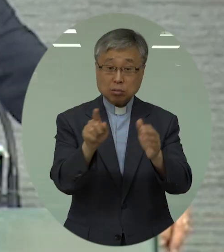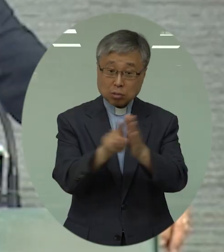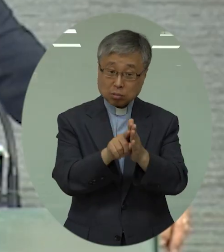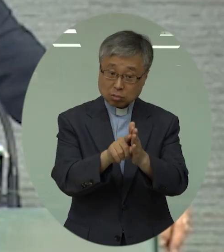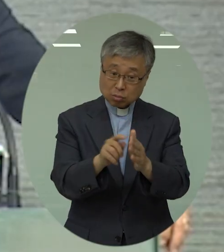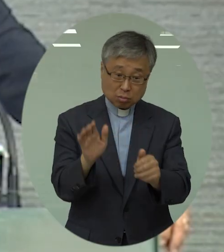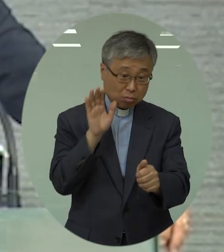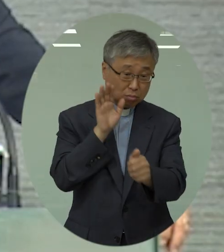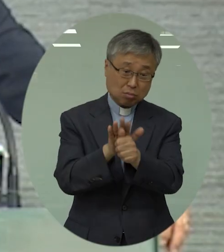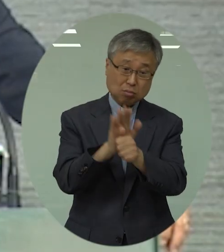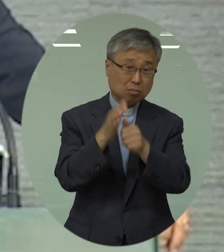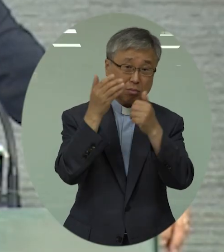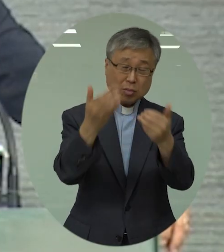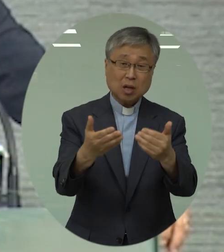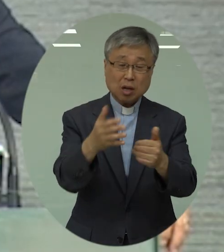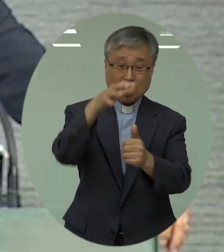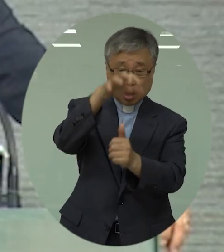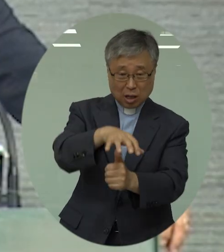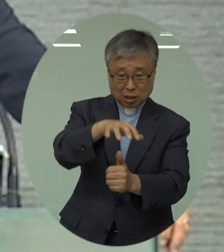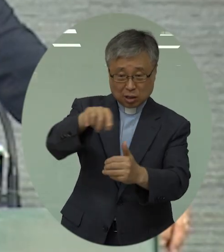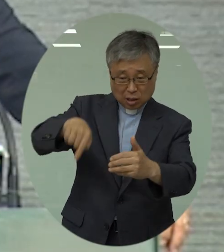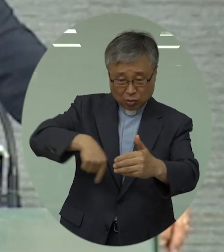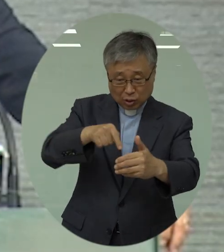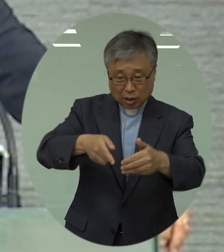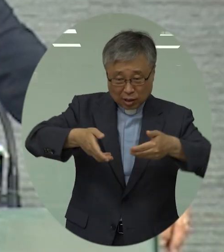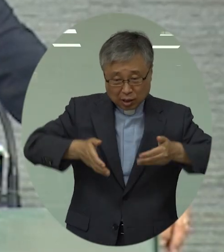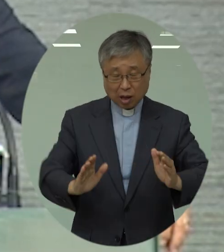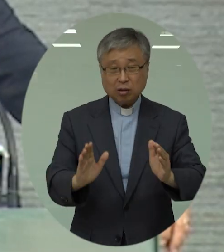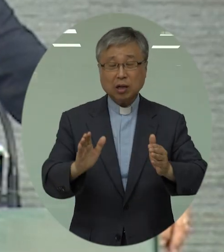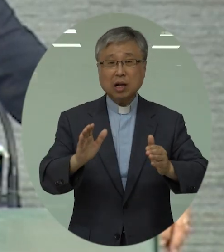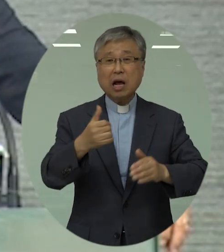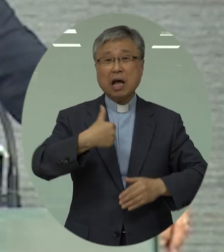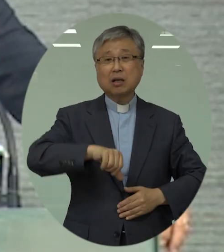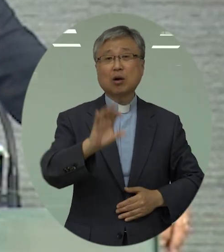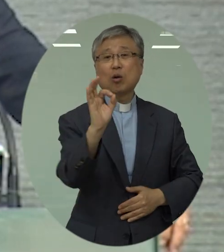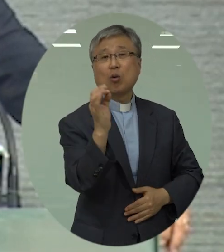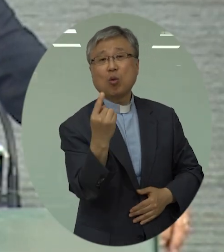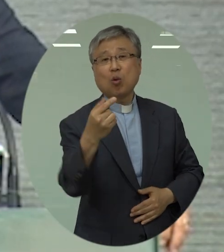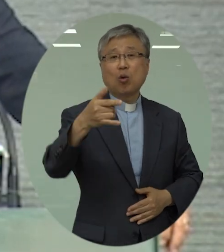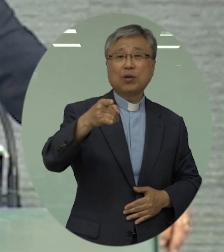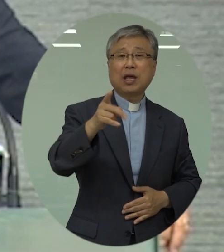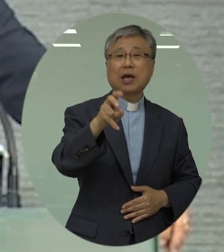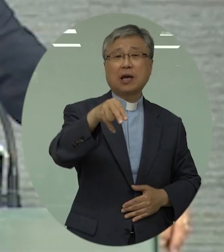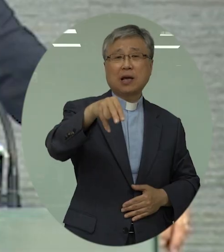도와줬단 말이에요. 갇힌 중에서 낳은 아들 오네시모.